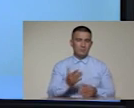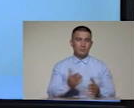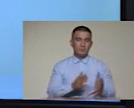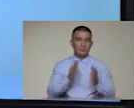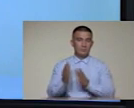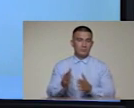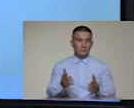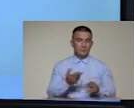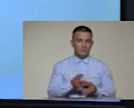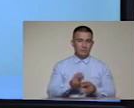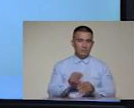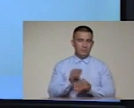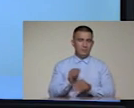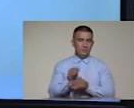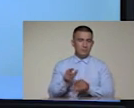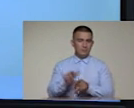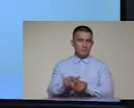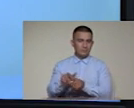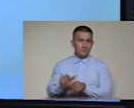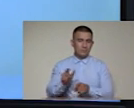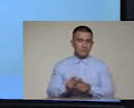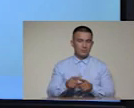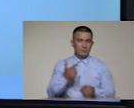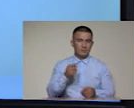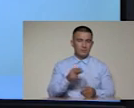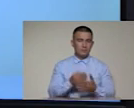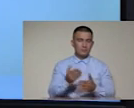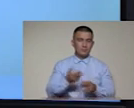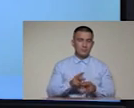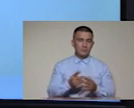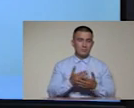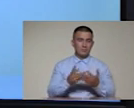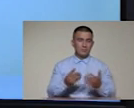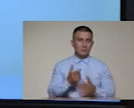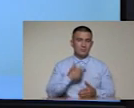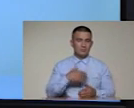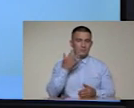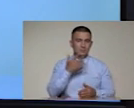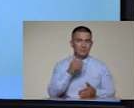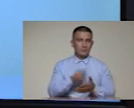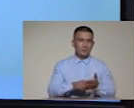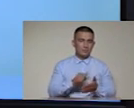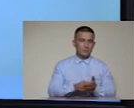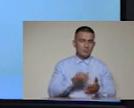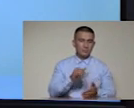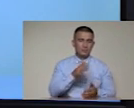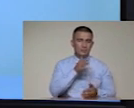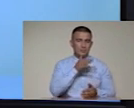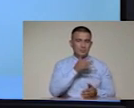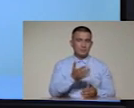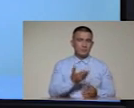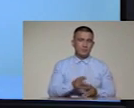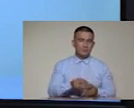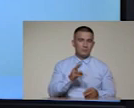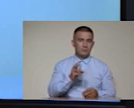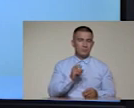esa ko'makchilar. Ko'makchilar gapda vosita, maqsad, sabab, vaqt,